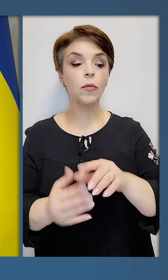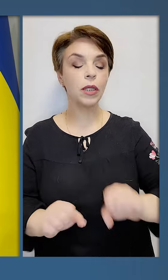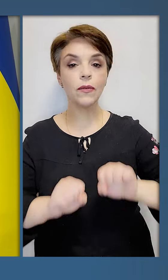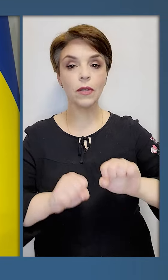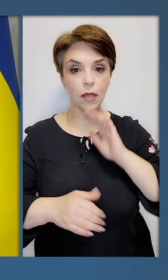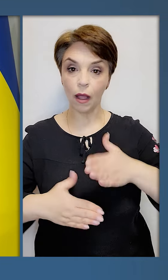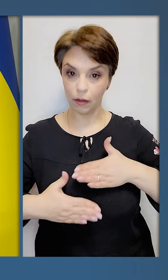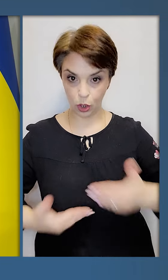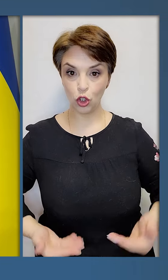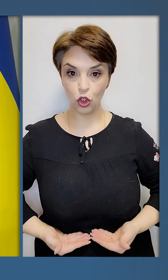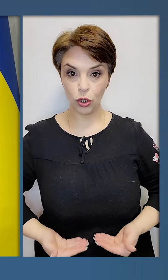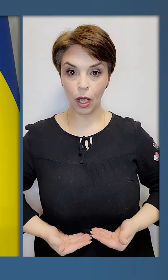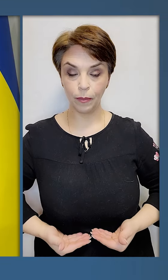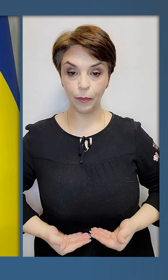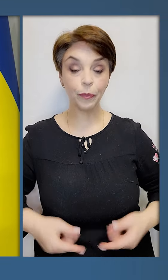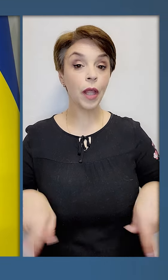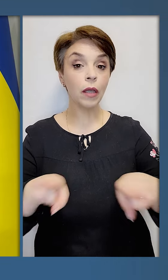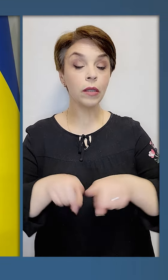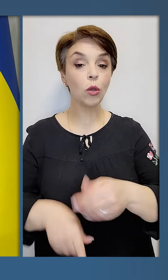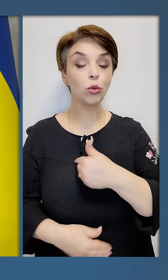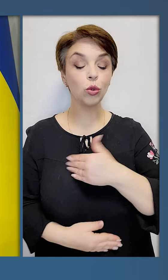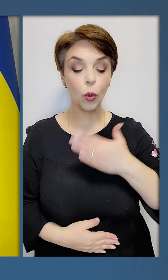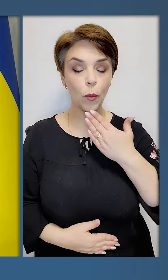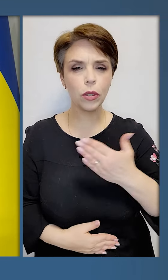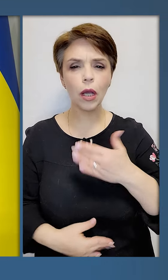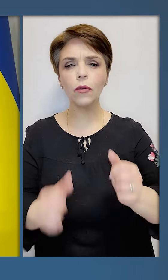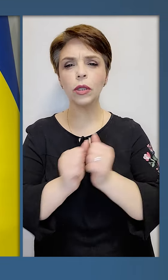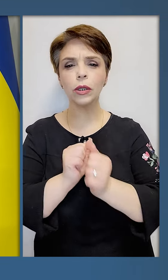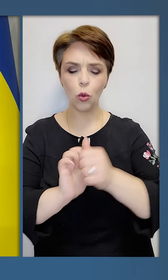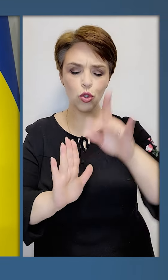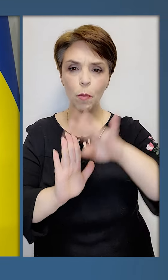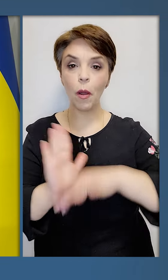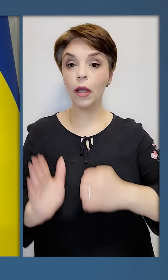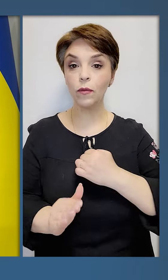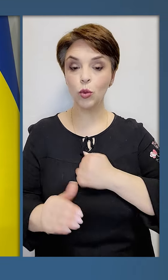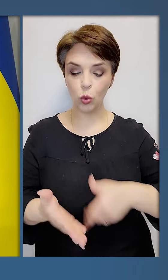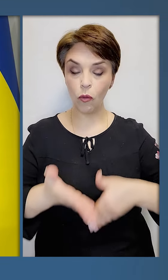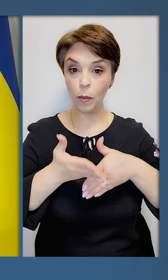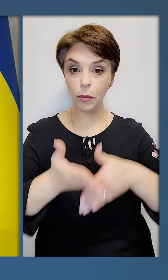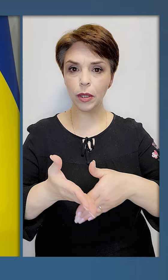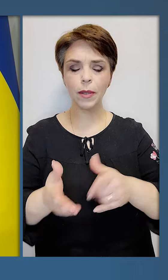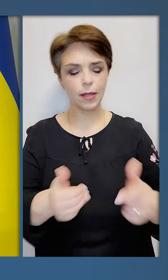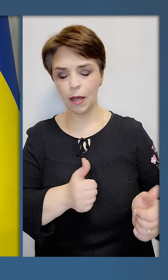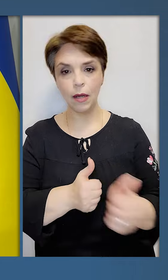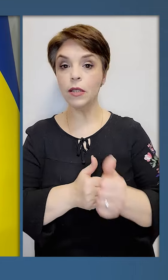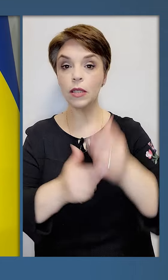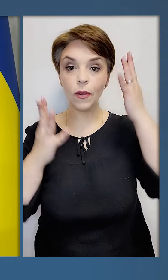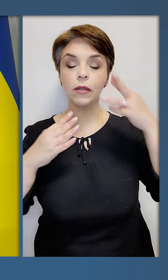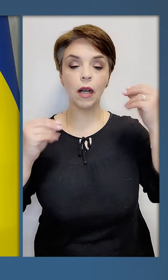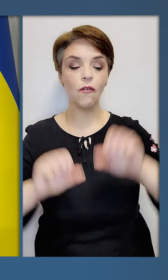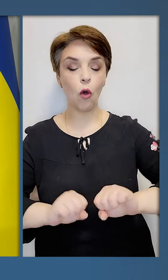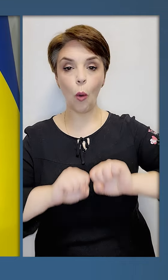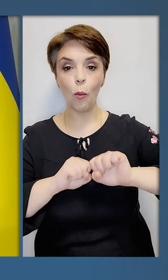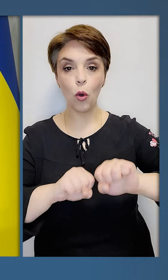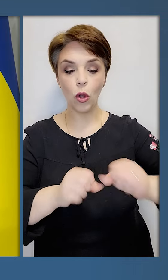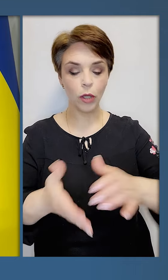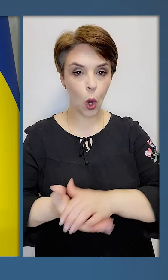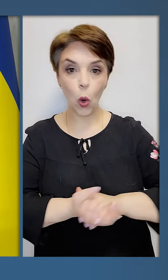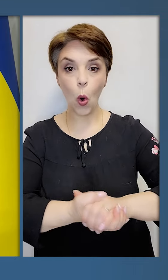в битві за наше життя. Також хочу подякувати за кожен пакет військової підтримки, за лідерство Нідерландів в